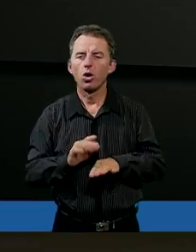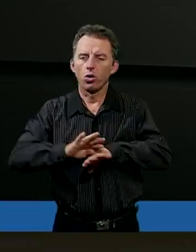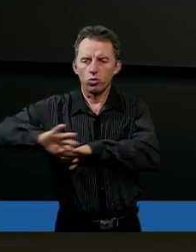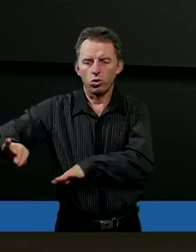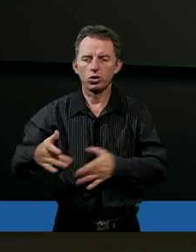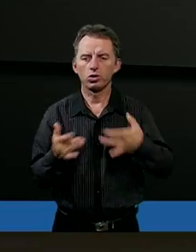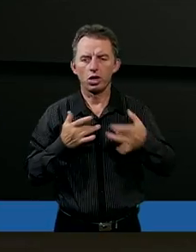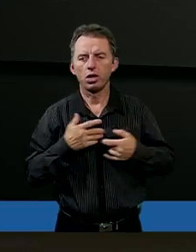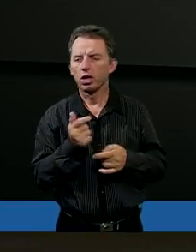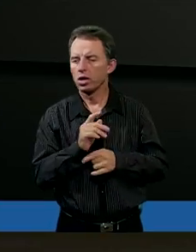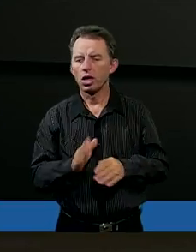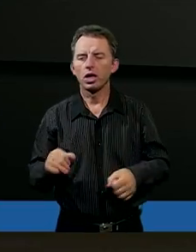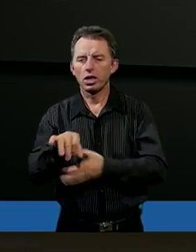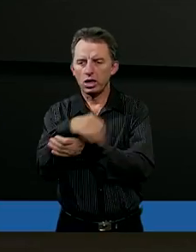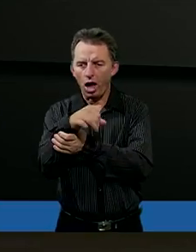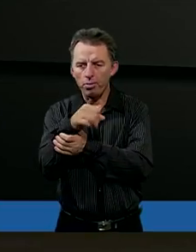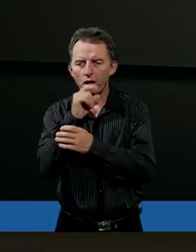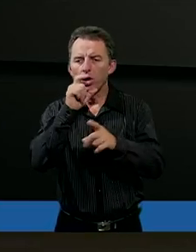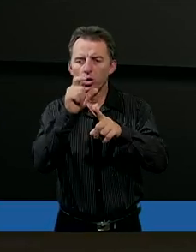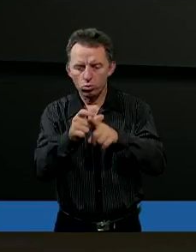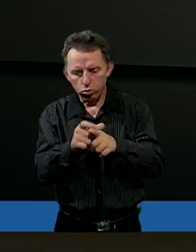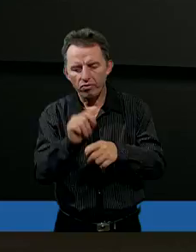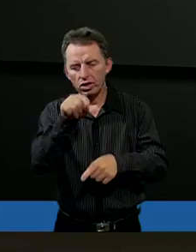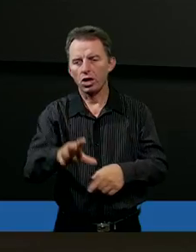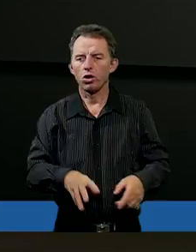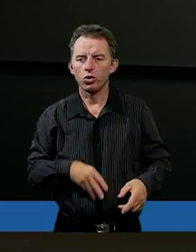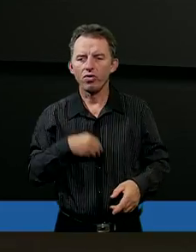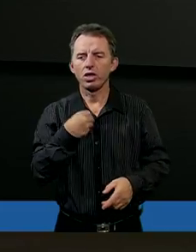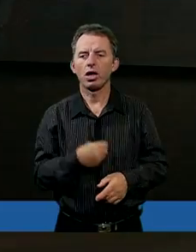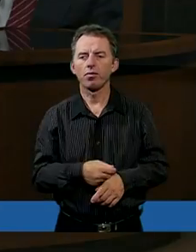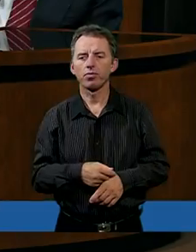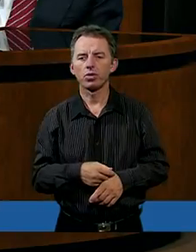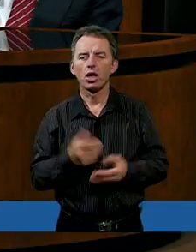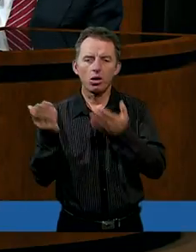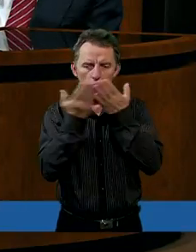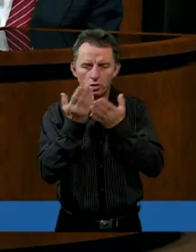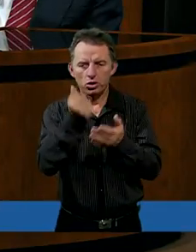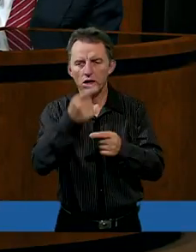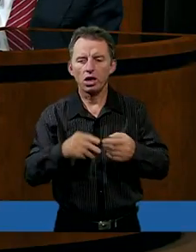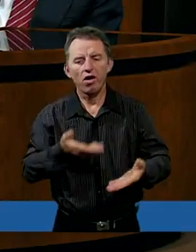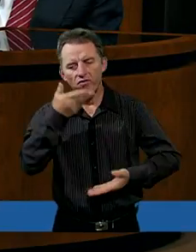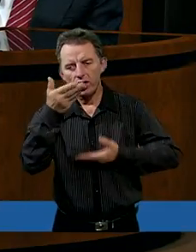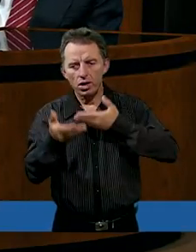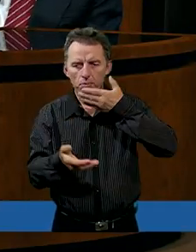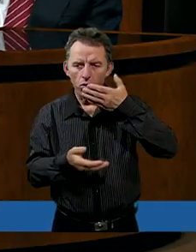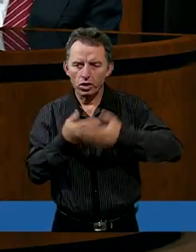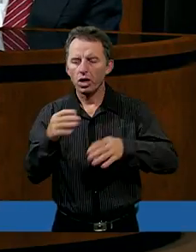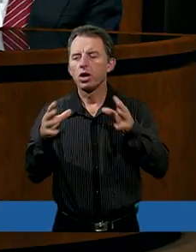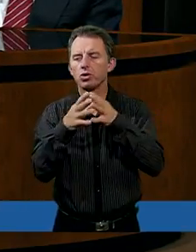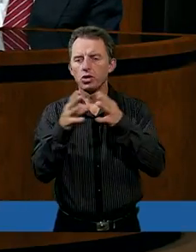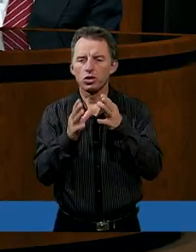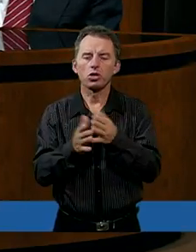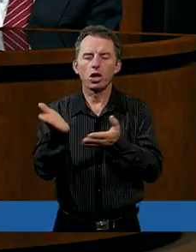cierpień, że się nie zaparłem słów świętego. I przeczytam jeszcze jedną wypowiedź z